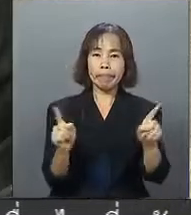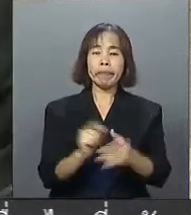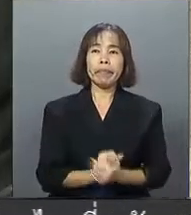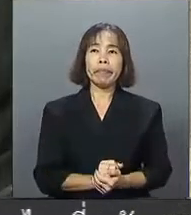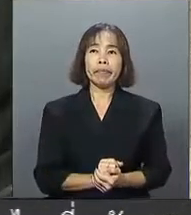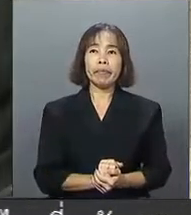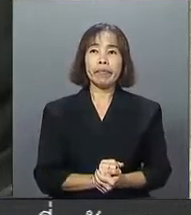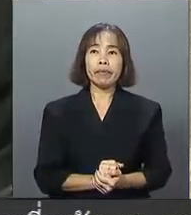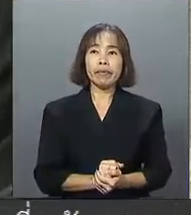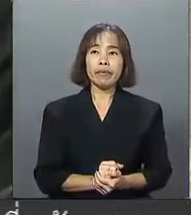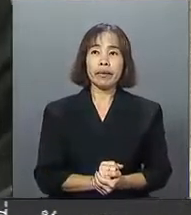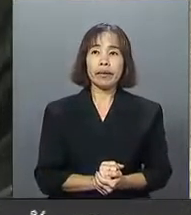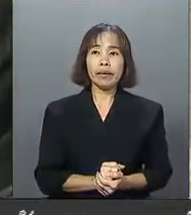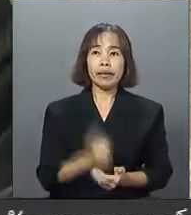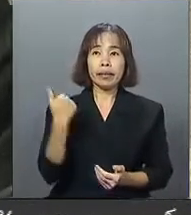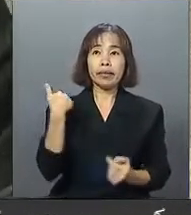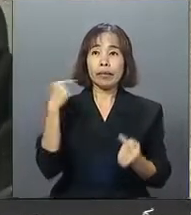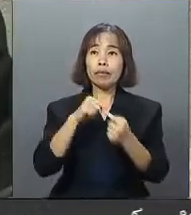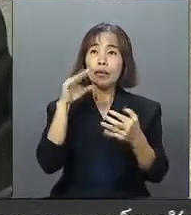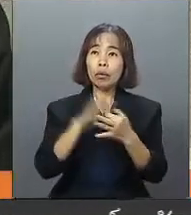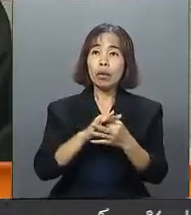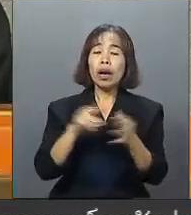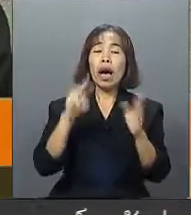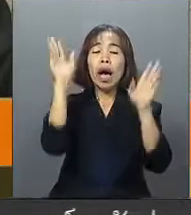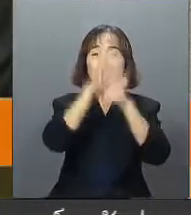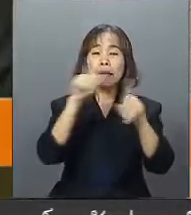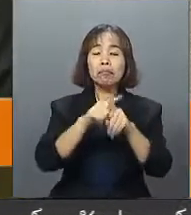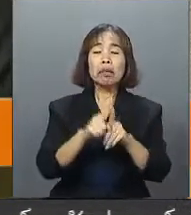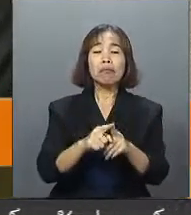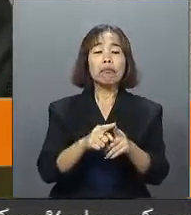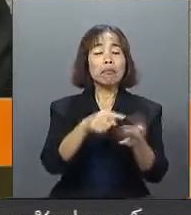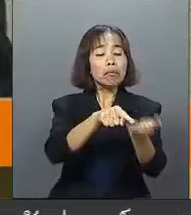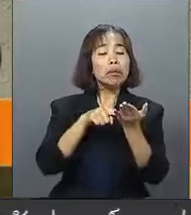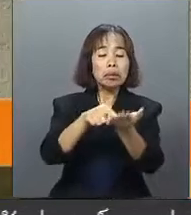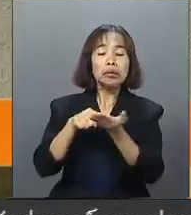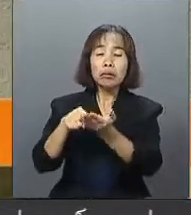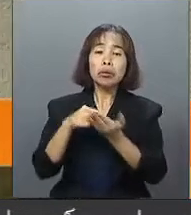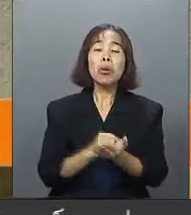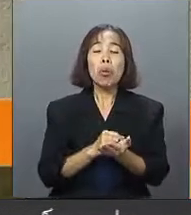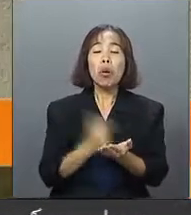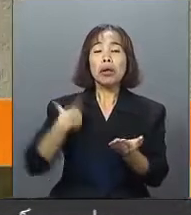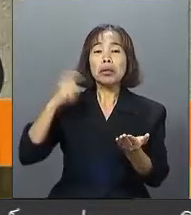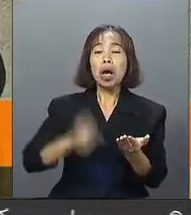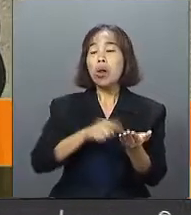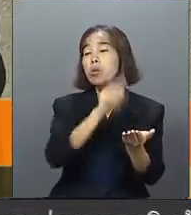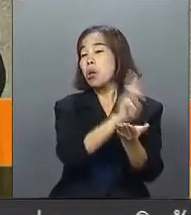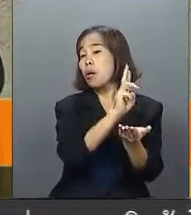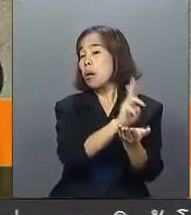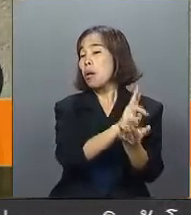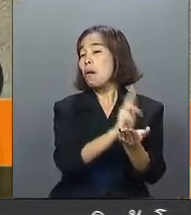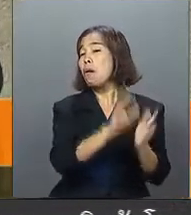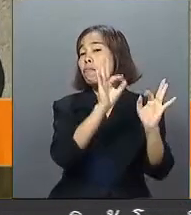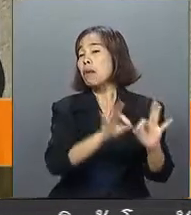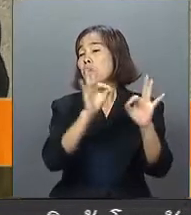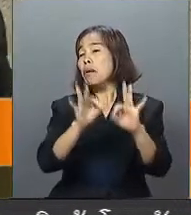ท่านต้องการให้มีข้อจำกัดไม่งั้นเดี๋ยวน้ำท่วมศาลรัฐธรรมนูญว่าทั้งนี้ให้เป็นไปต